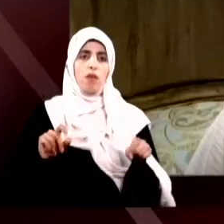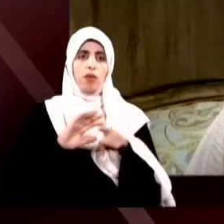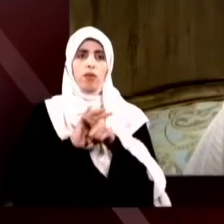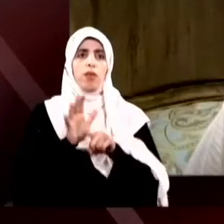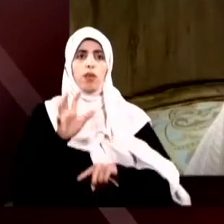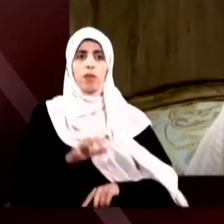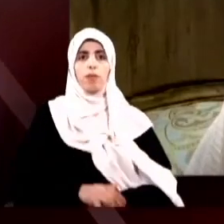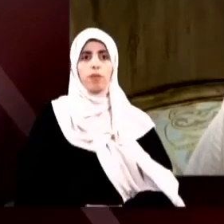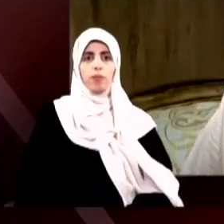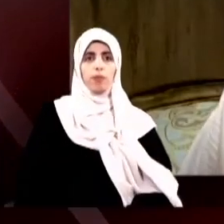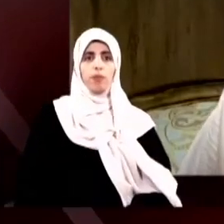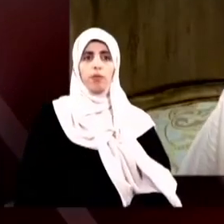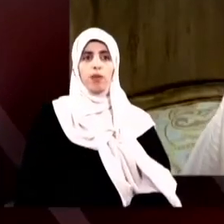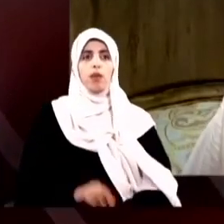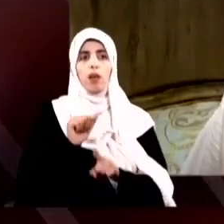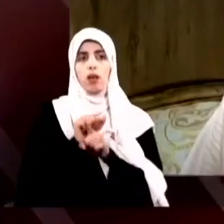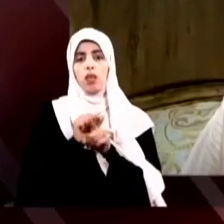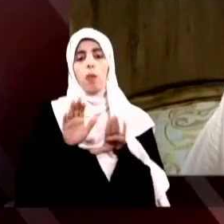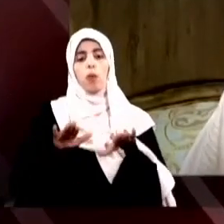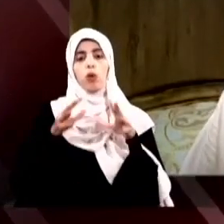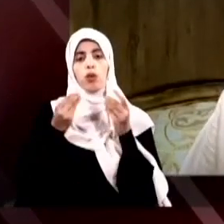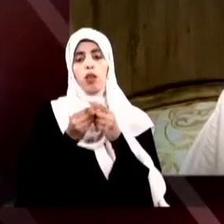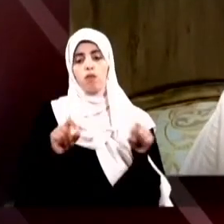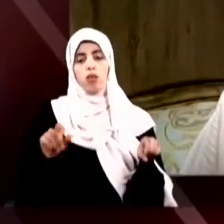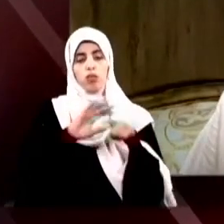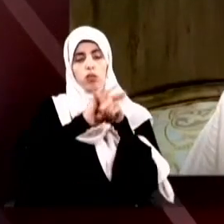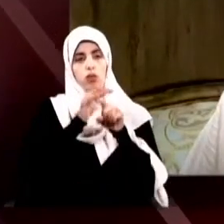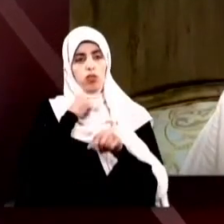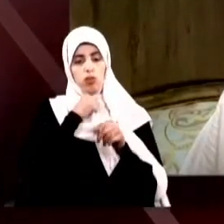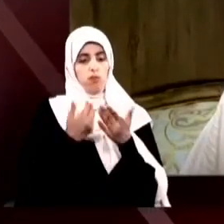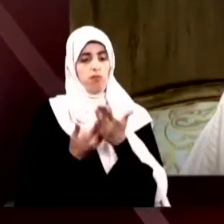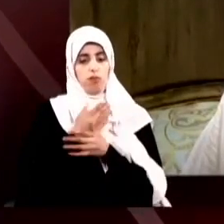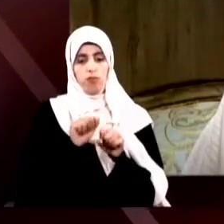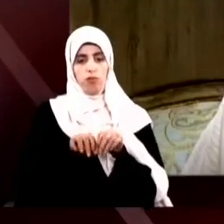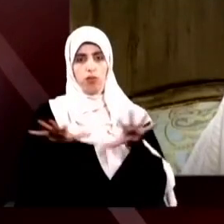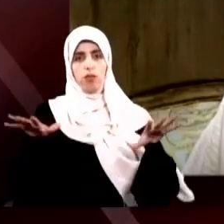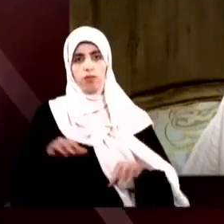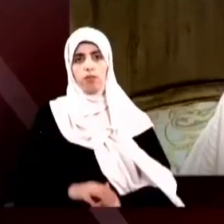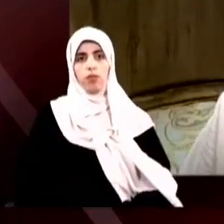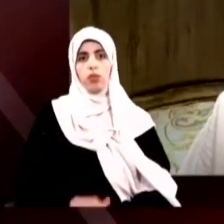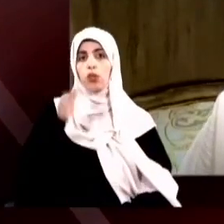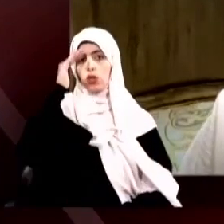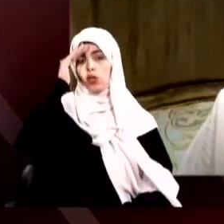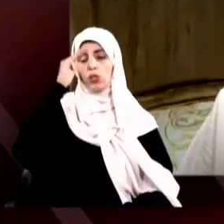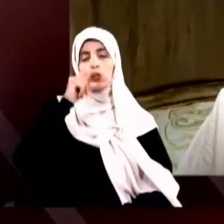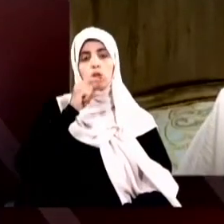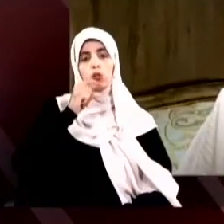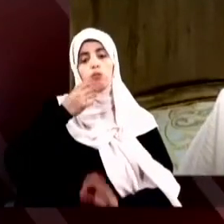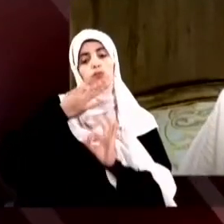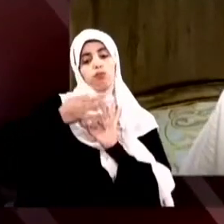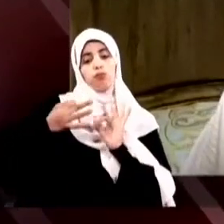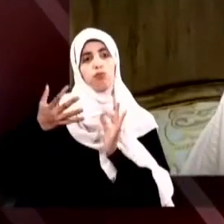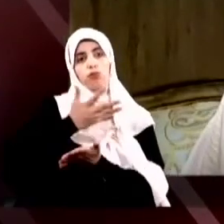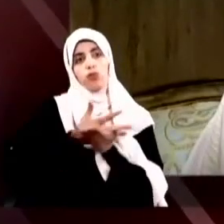نعم. شكرا. يعني خاصة في وجود هذه السلالات المتحورة. صحيح. صحيح. شكرا لك دكتورة على هذا